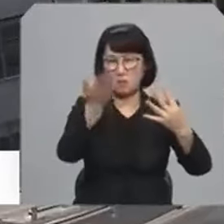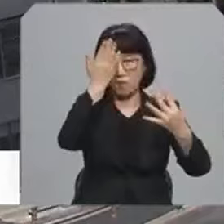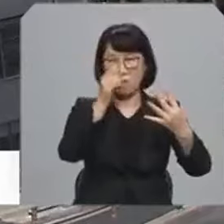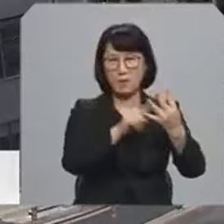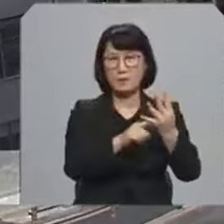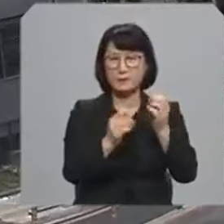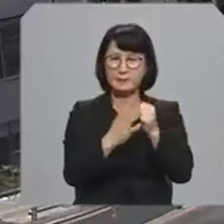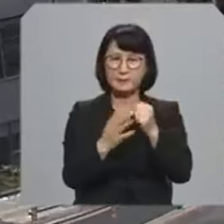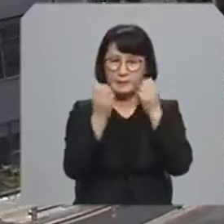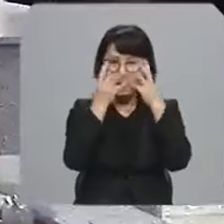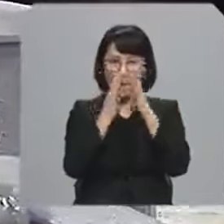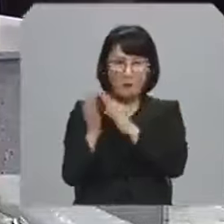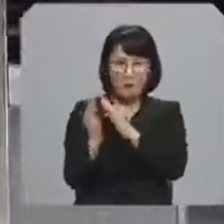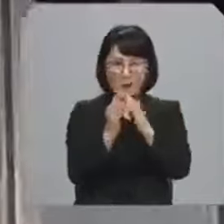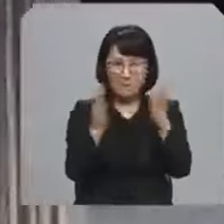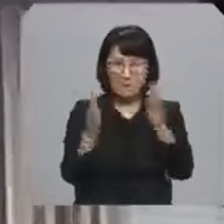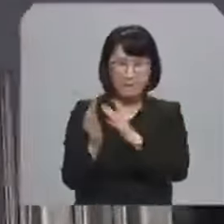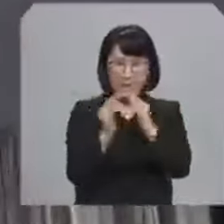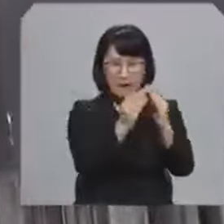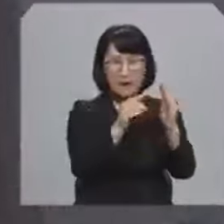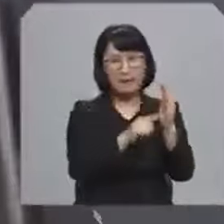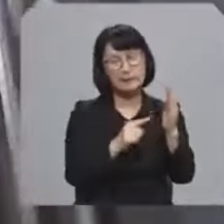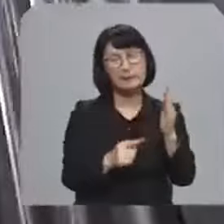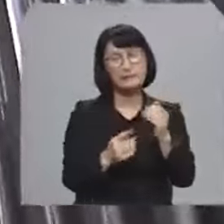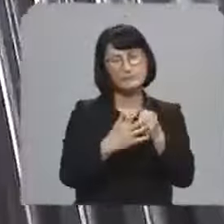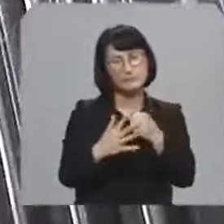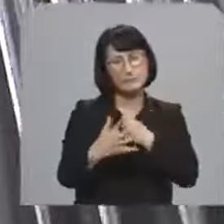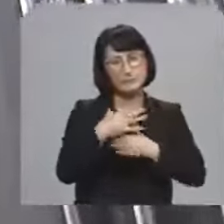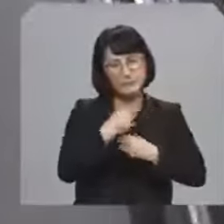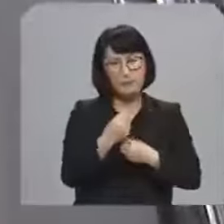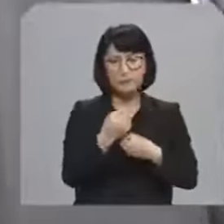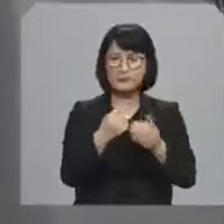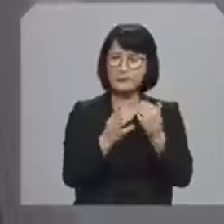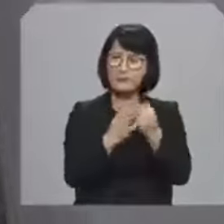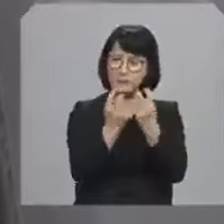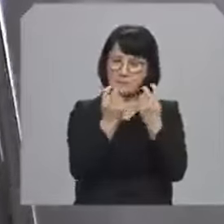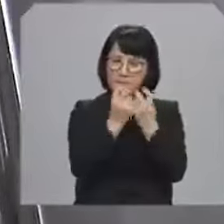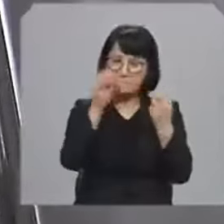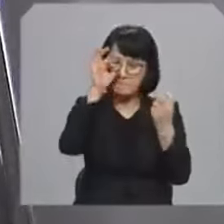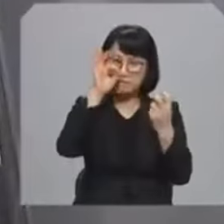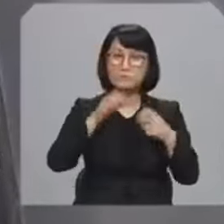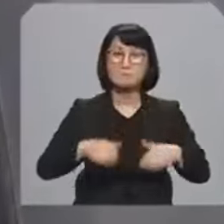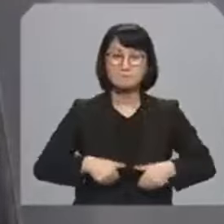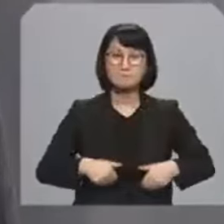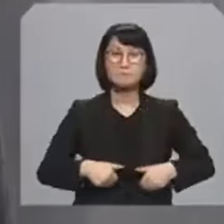있는 대책이 필요하다는 지적이 나오고 있습니다. KBS 뉴스 이지은입니다.